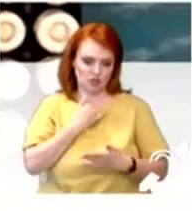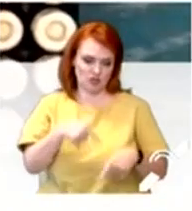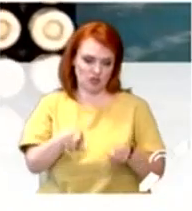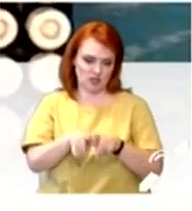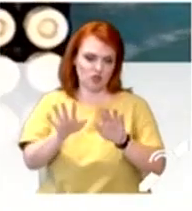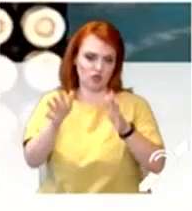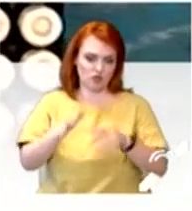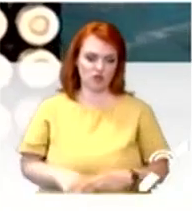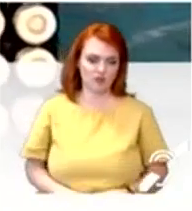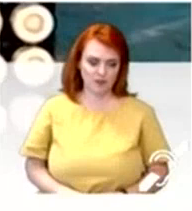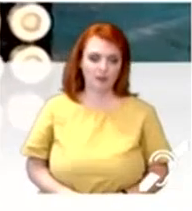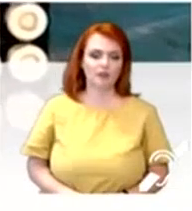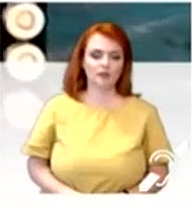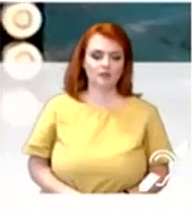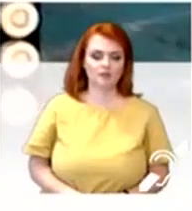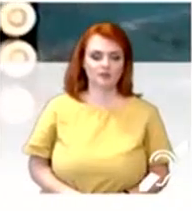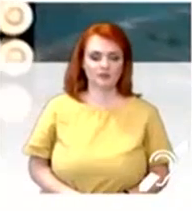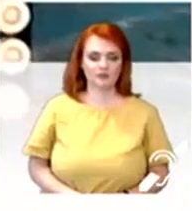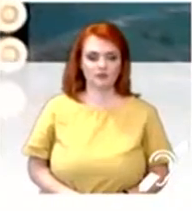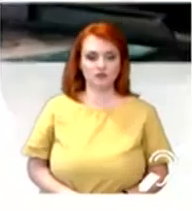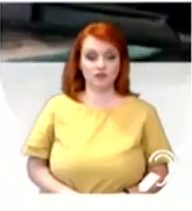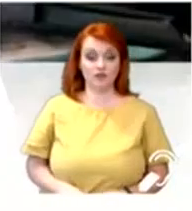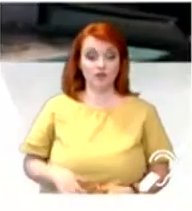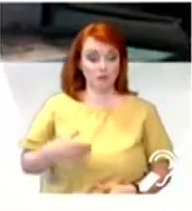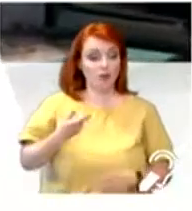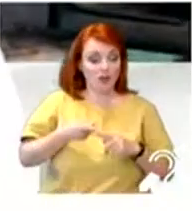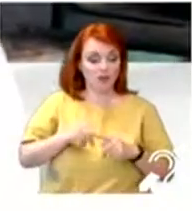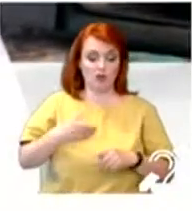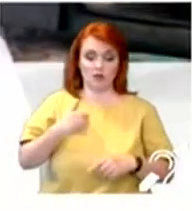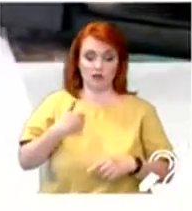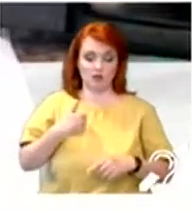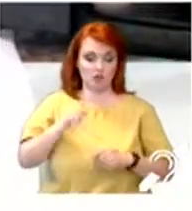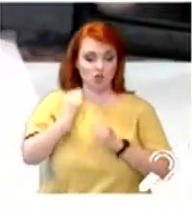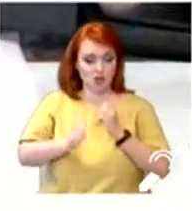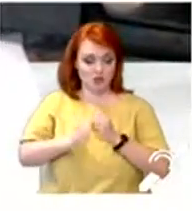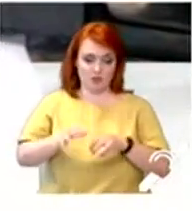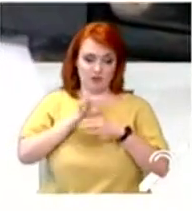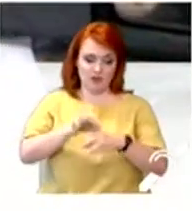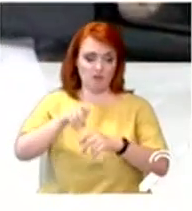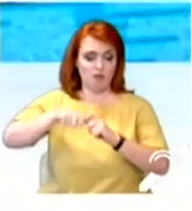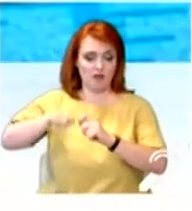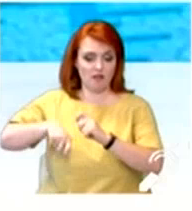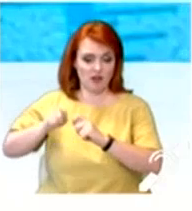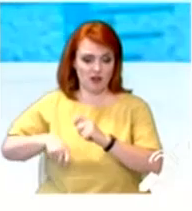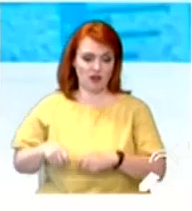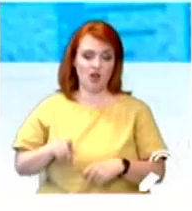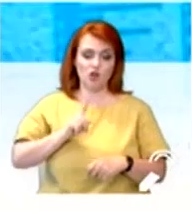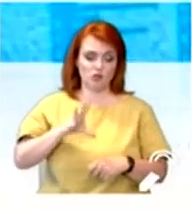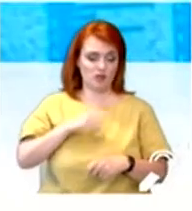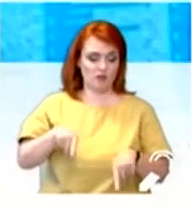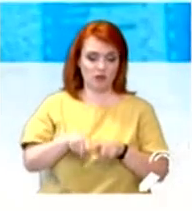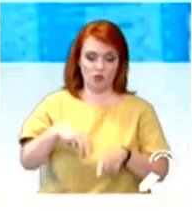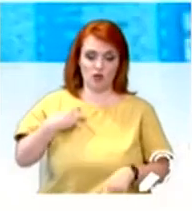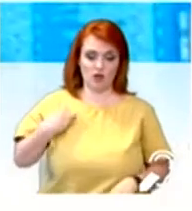modul de verificare cumva ne va ajuta cel puțin să reducem din acest risc. Până